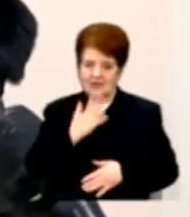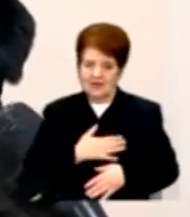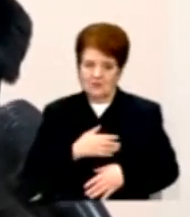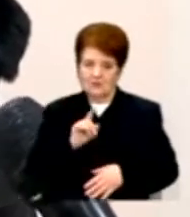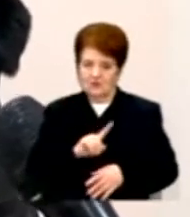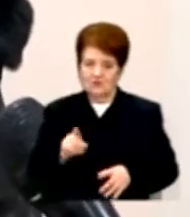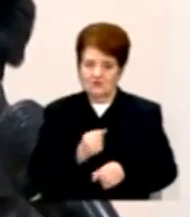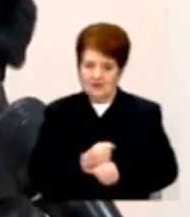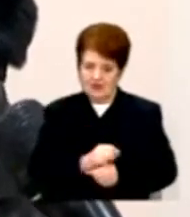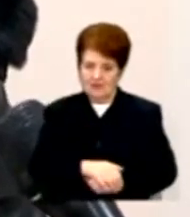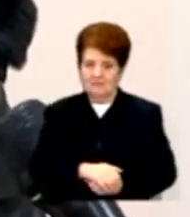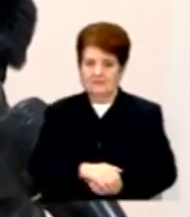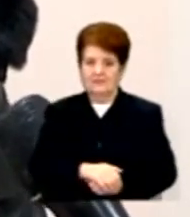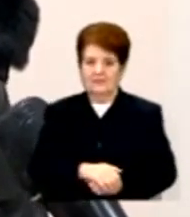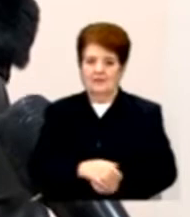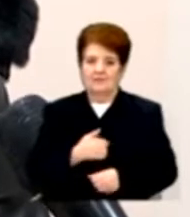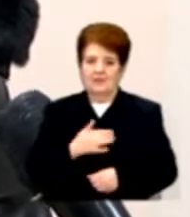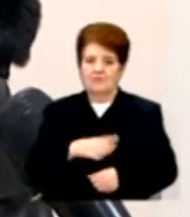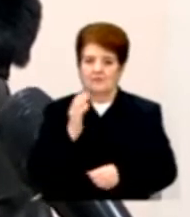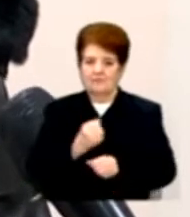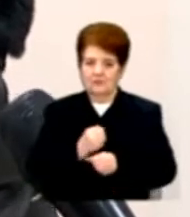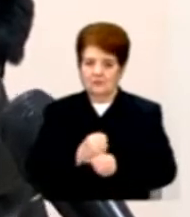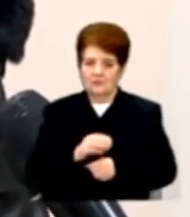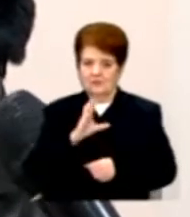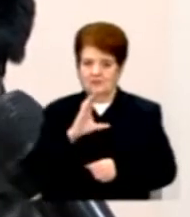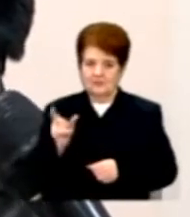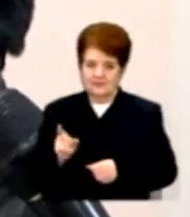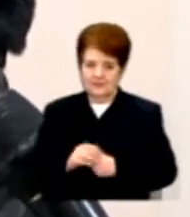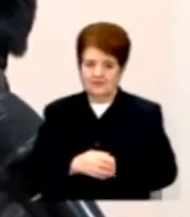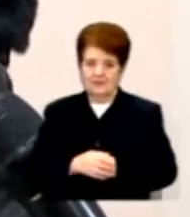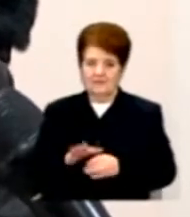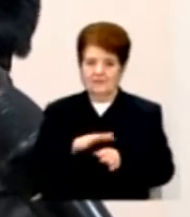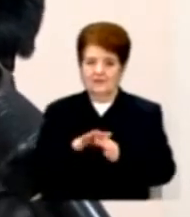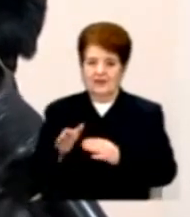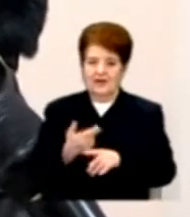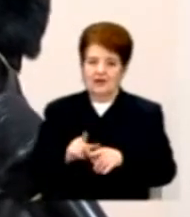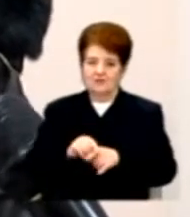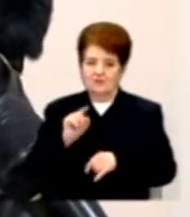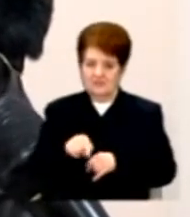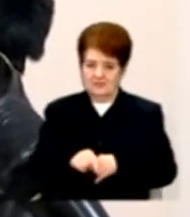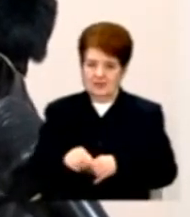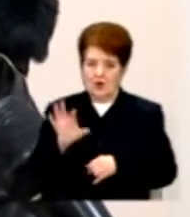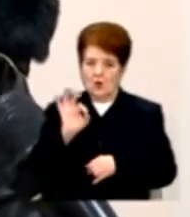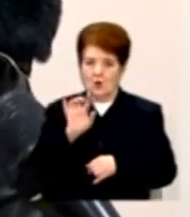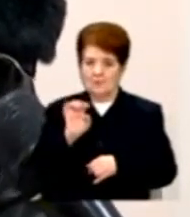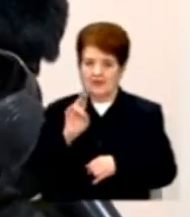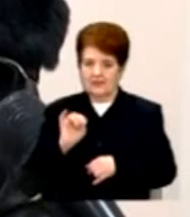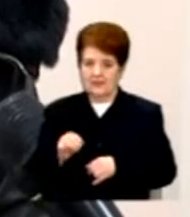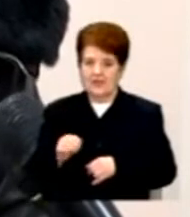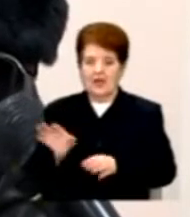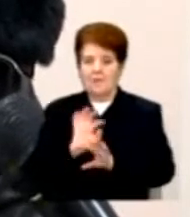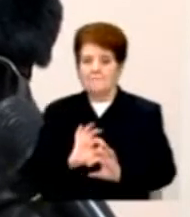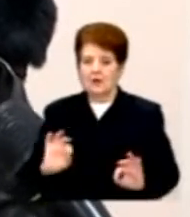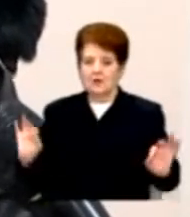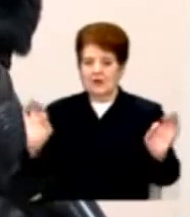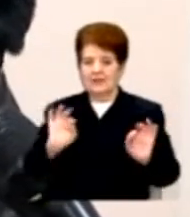de ceea ce fac, am propus să exteriorizăm aceste obiecte minunate, obiecte, eu aș spune,